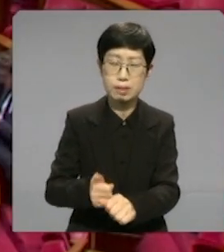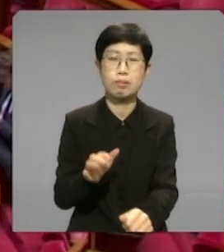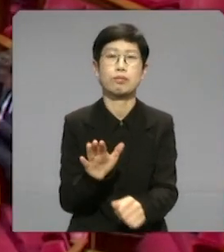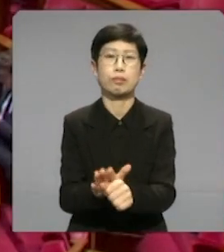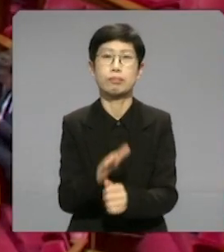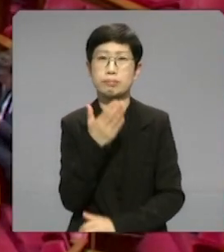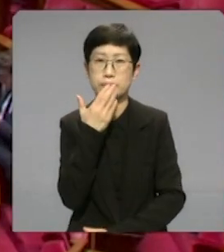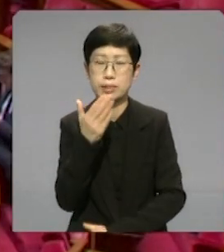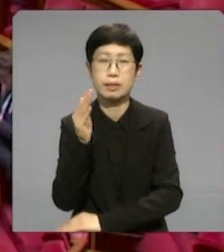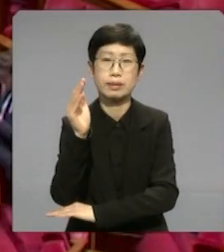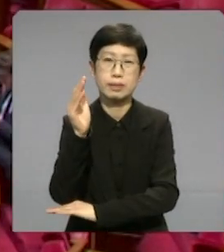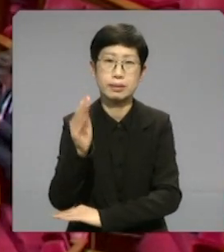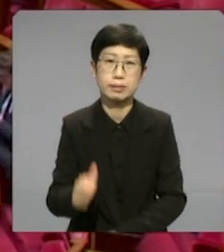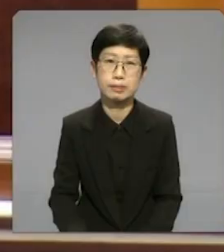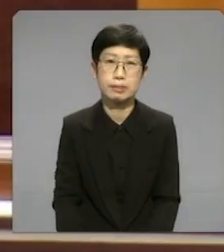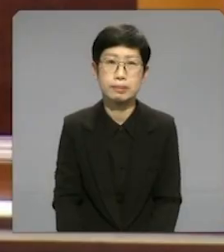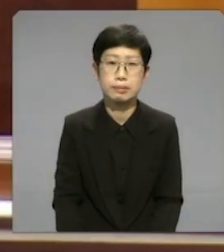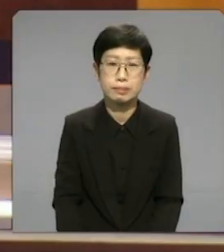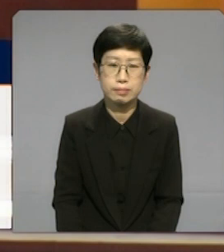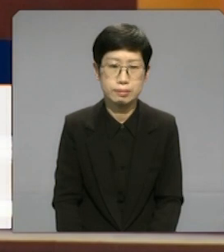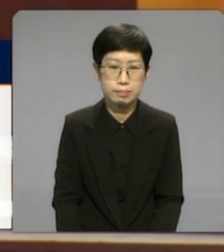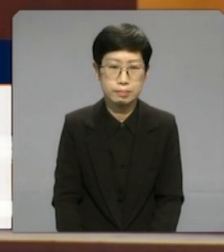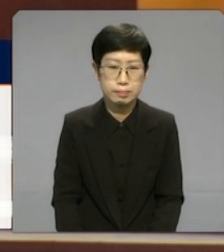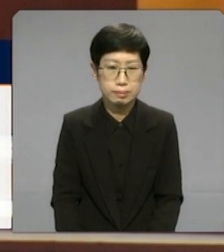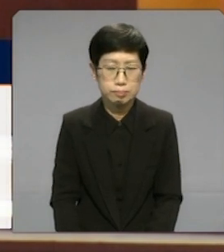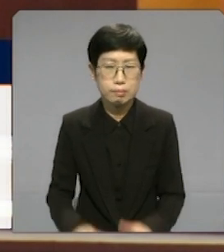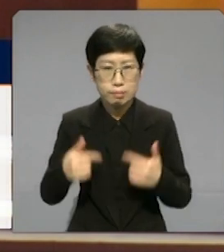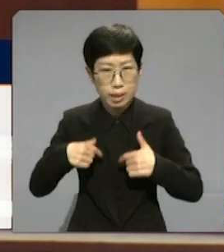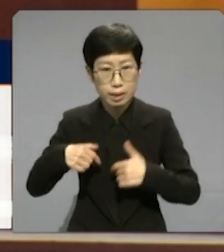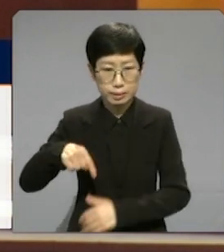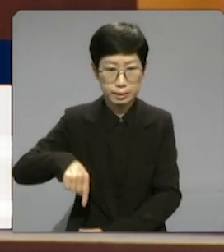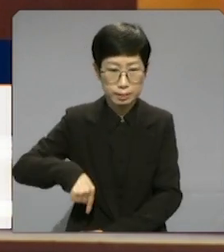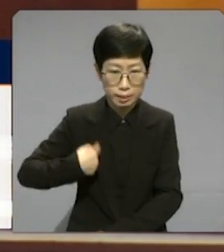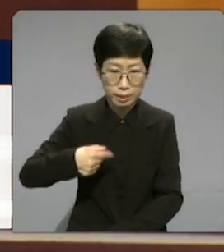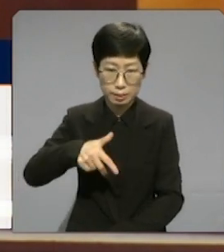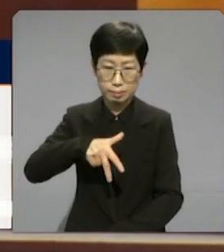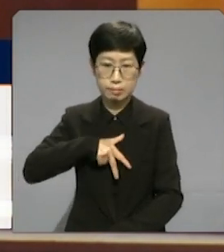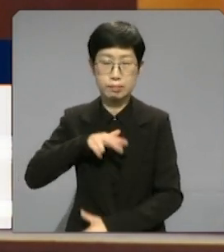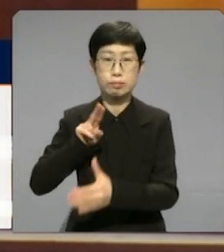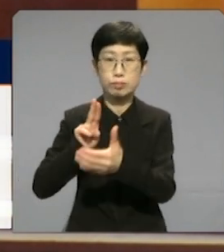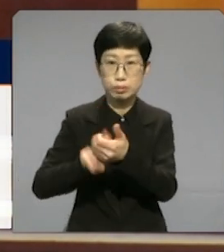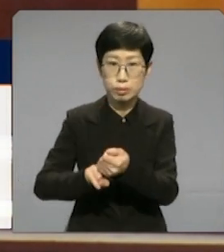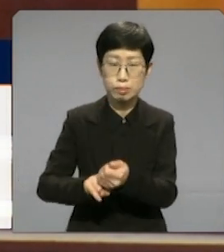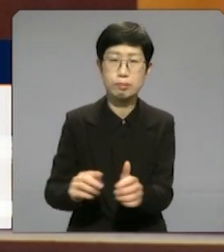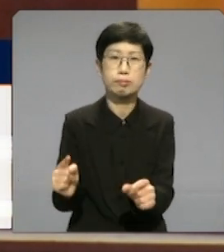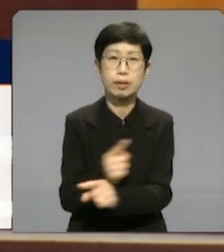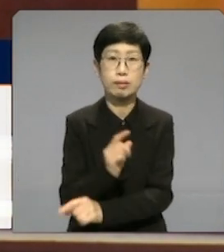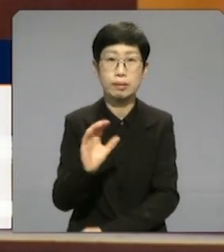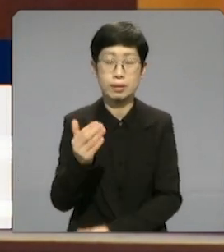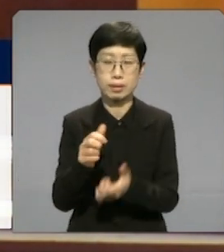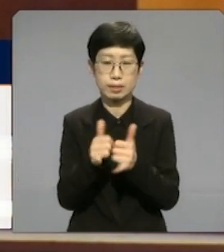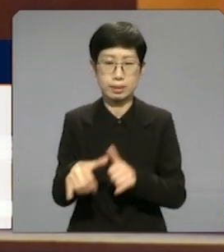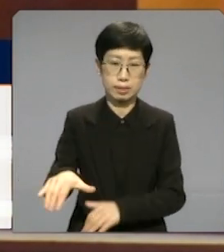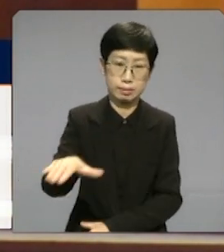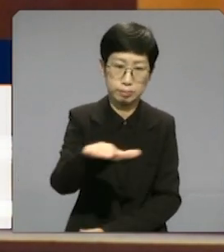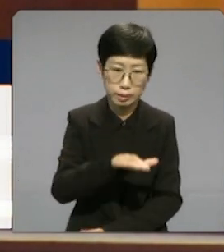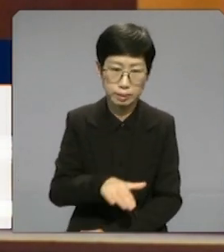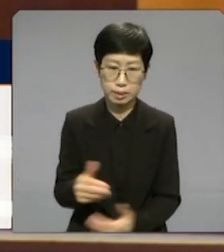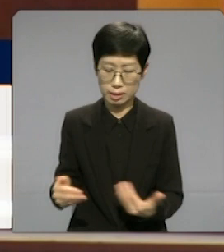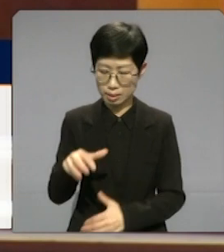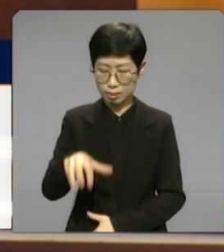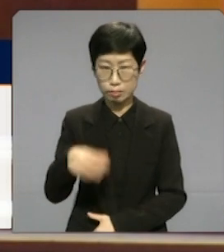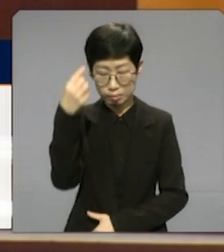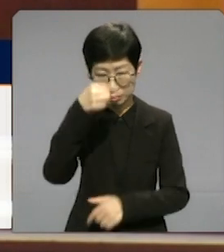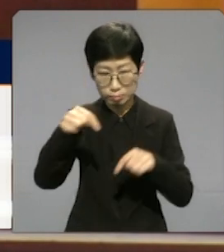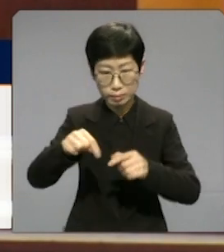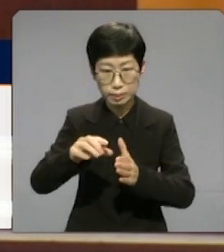될 것이라는 주장입니다. Au quotidien, obligé de changer ou de se travestir leur identité. C'est un signal fort pour toutes